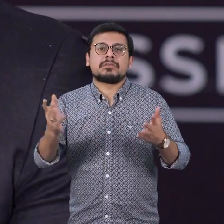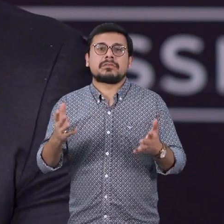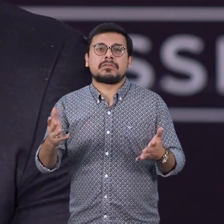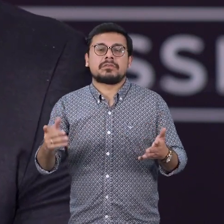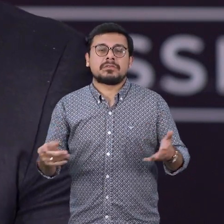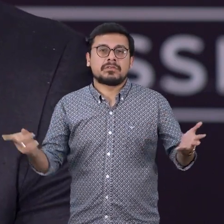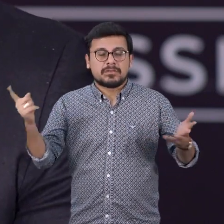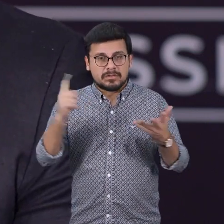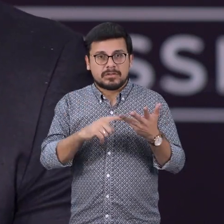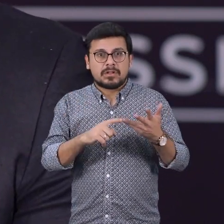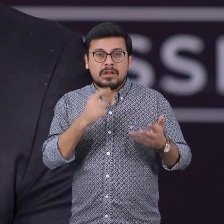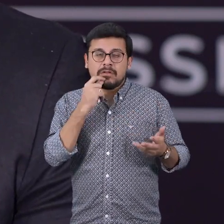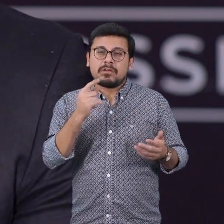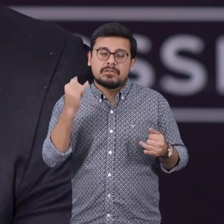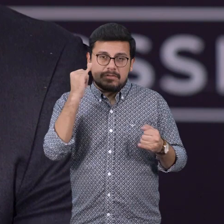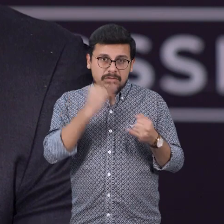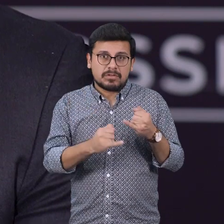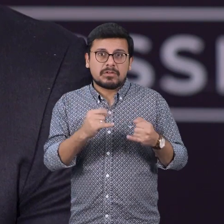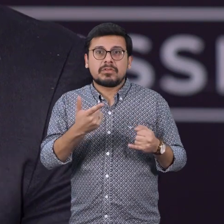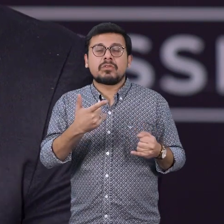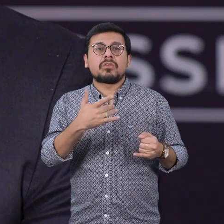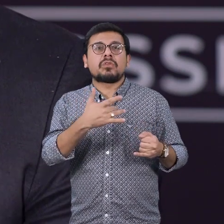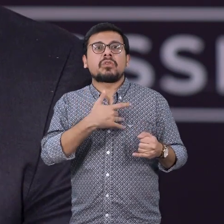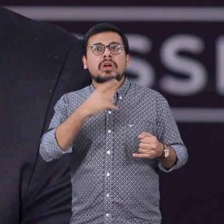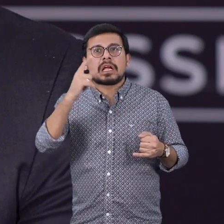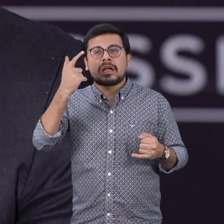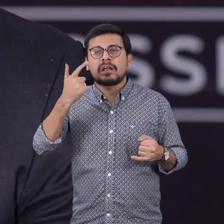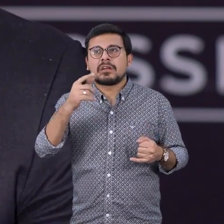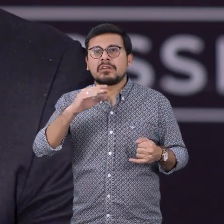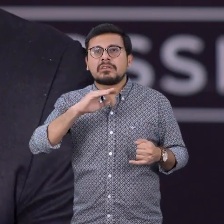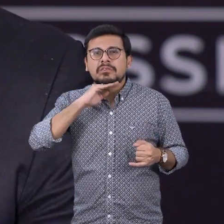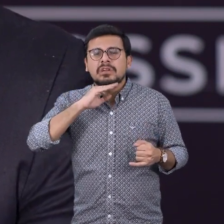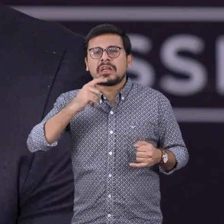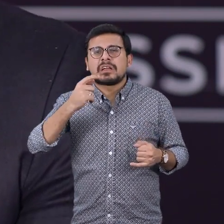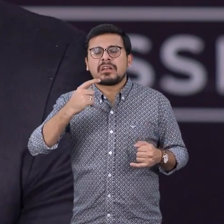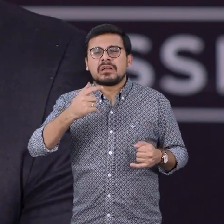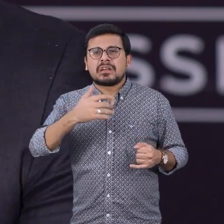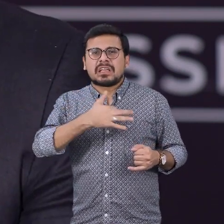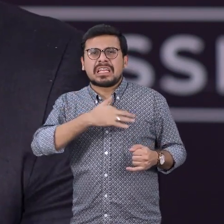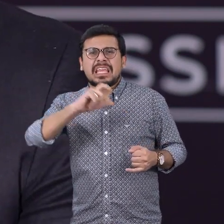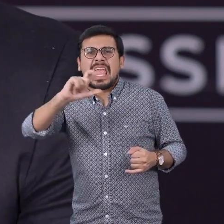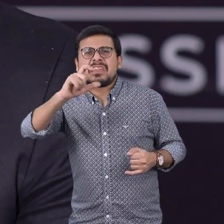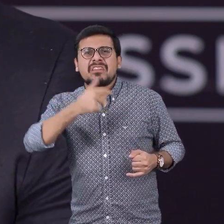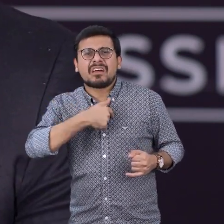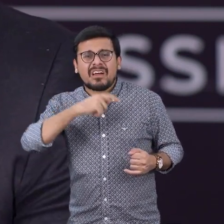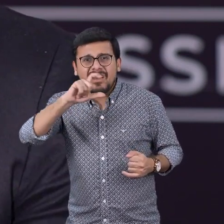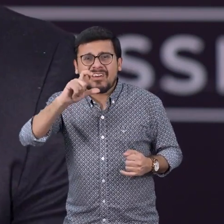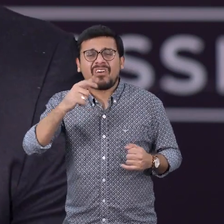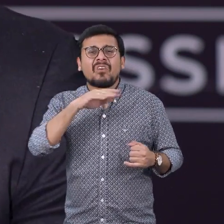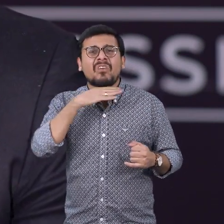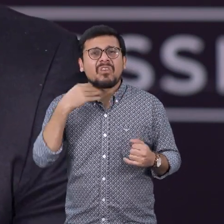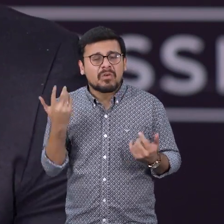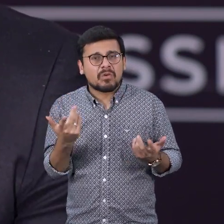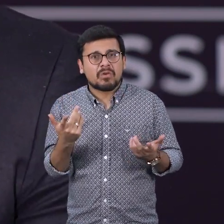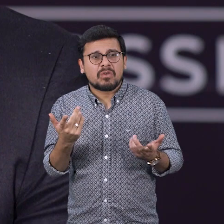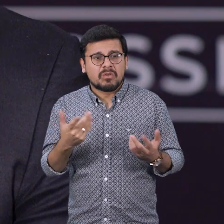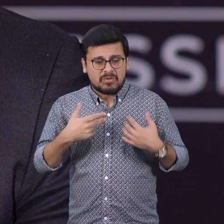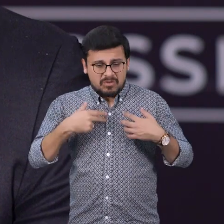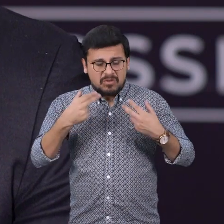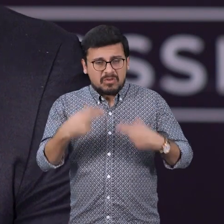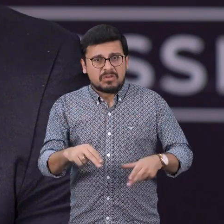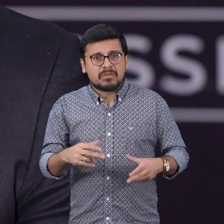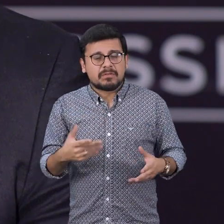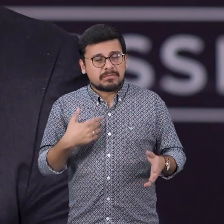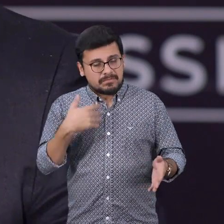فاؤنڈیشنز جو کہ کام کر رہی ہیں, ہم ان کے ساتھ کولیبریشن میں ہم جاتے ہیں, ان کے بچوں کو ہم اسکل